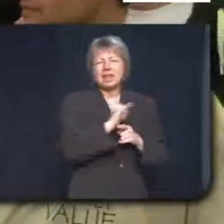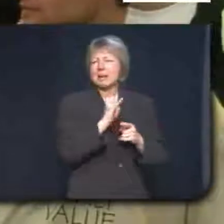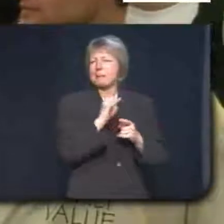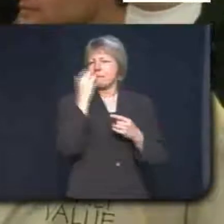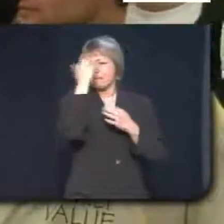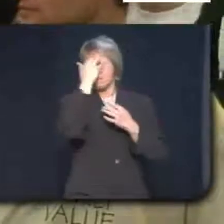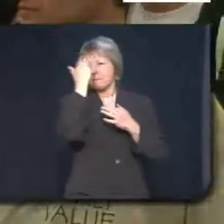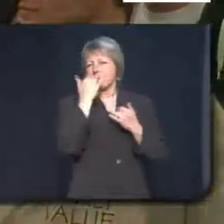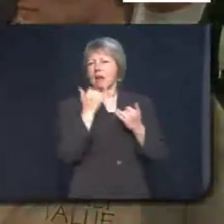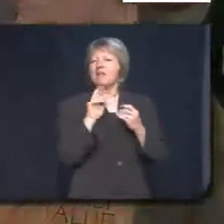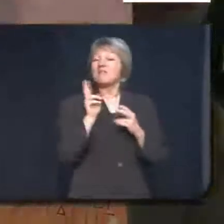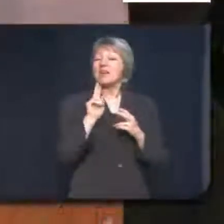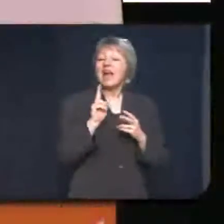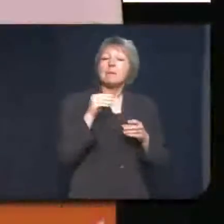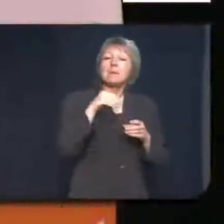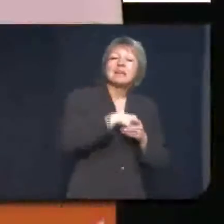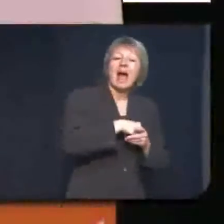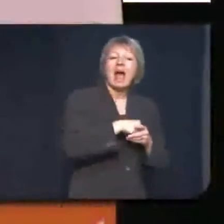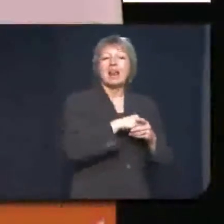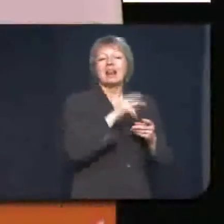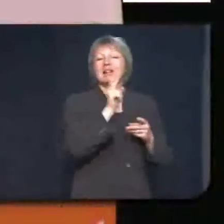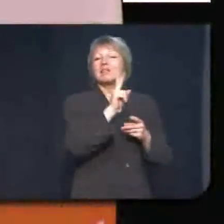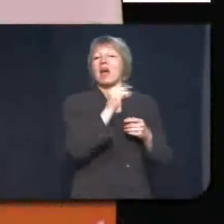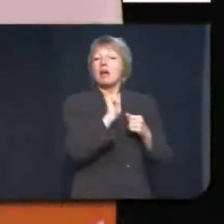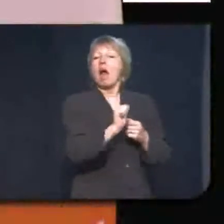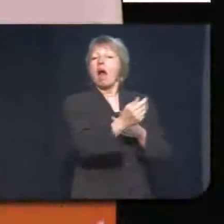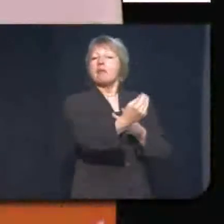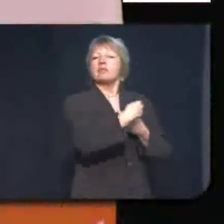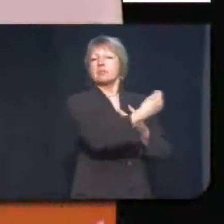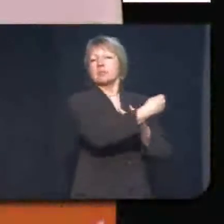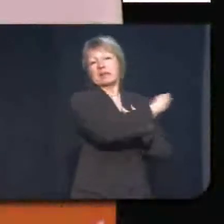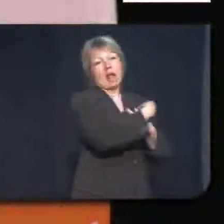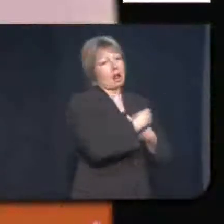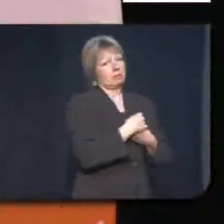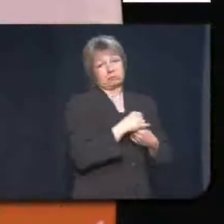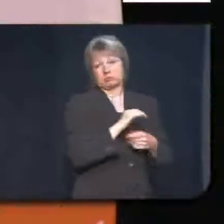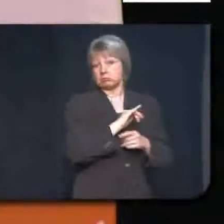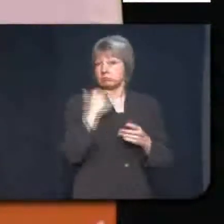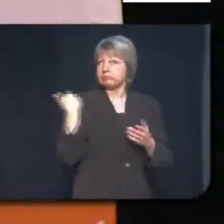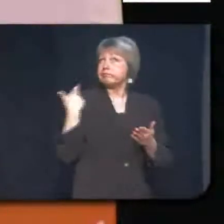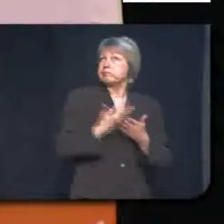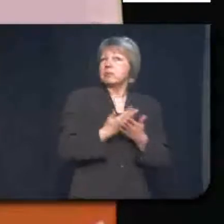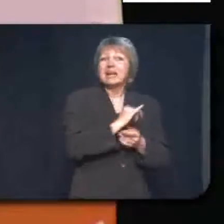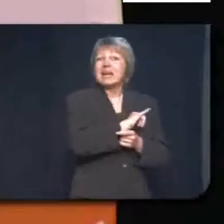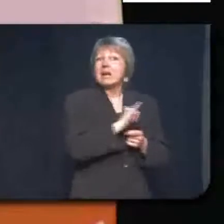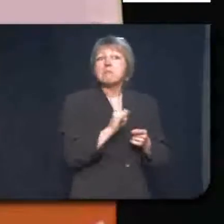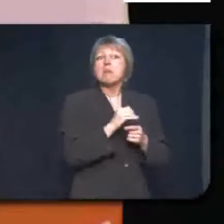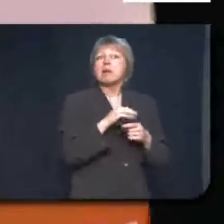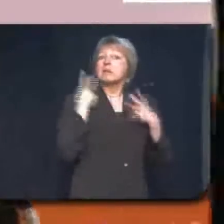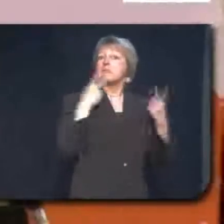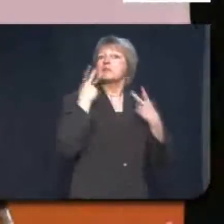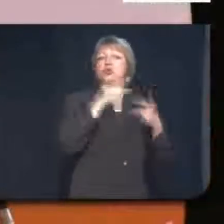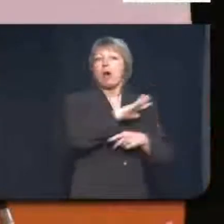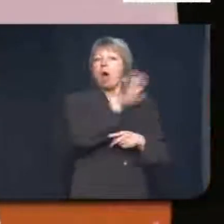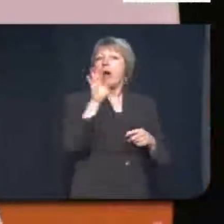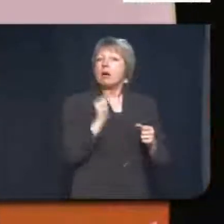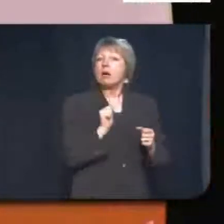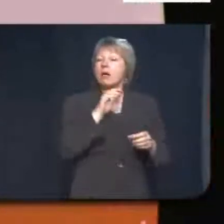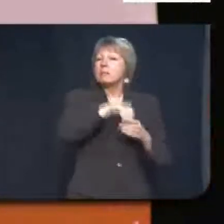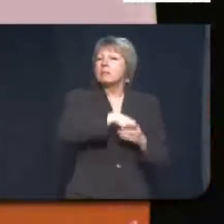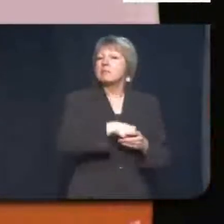beteiligt ist wer sich beteiligen konnte es war noch nicht immer eine Selbstverständlichkeit das ist alle Menschen waren auch heute sind es nicht alle Menschen